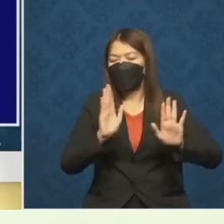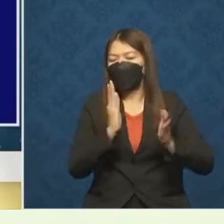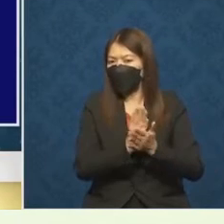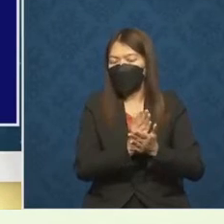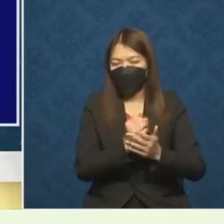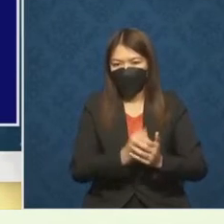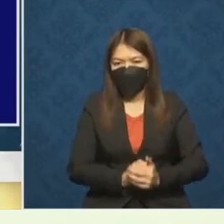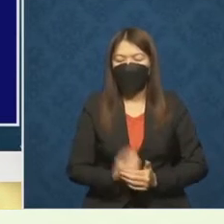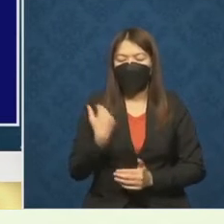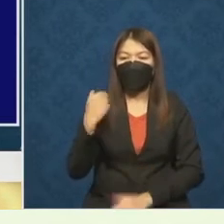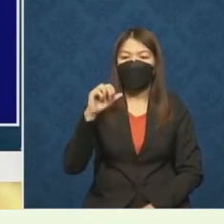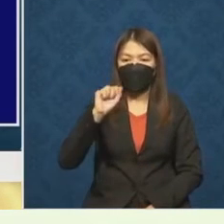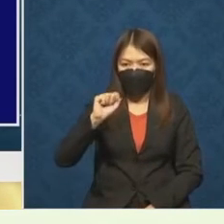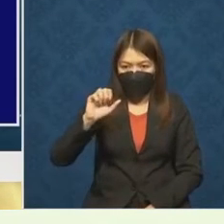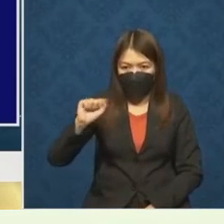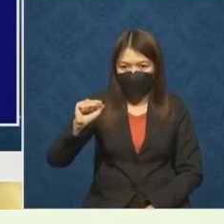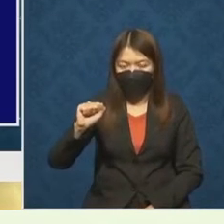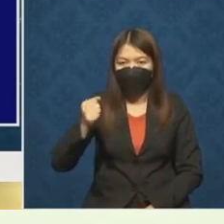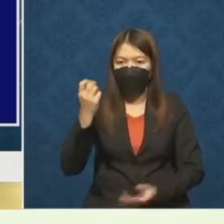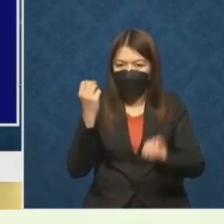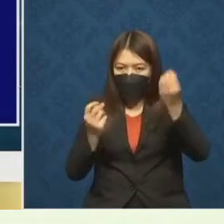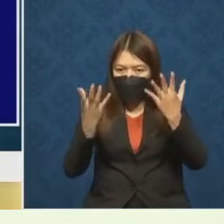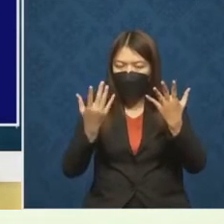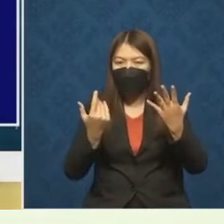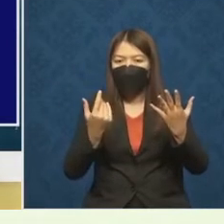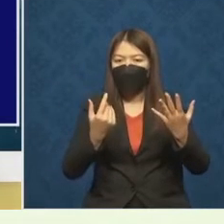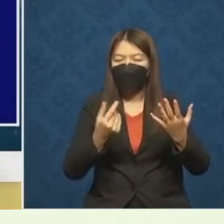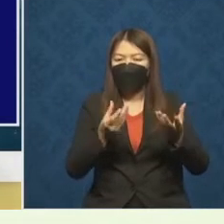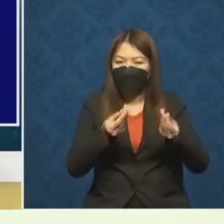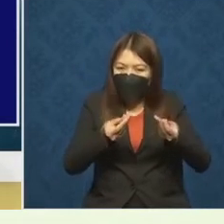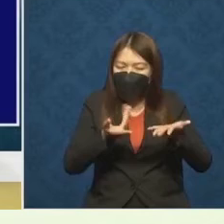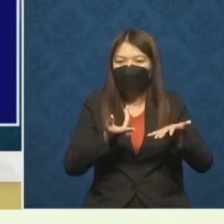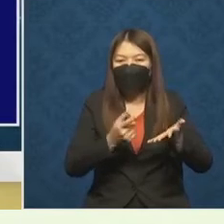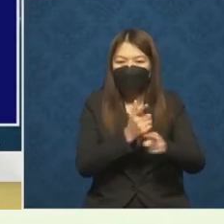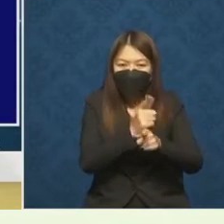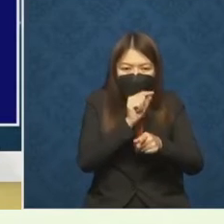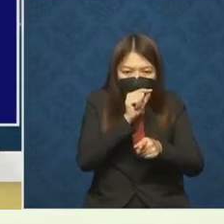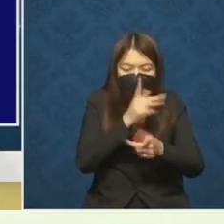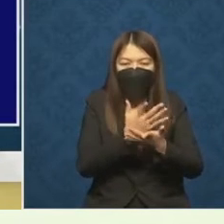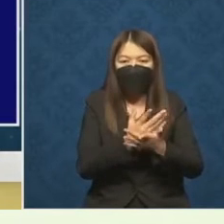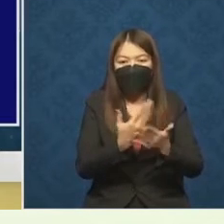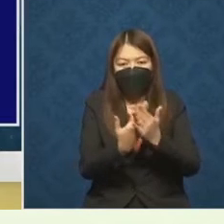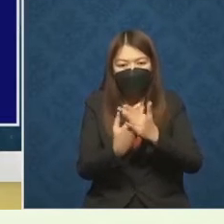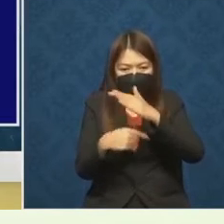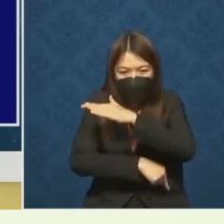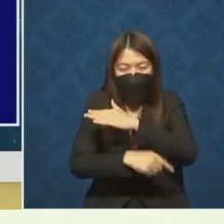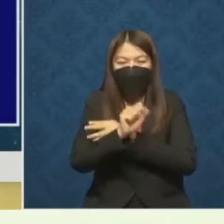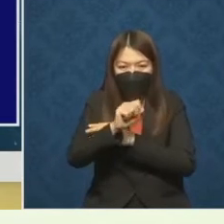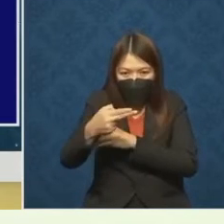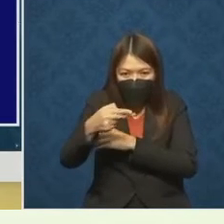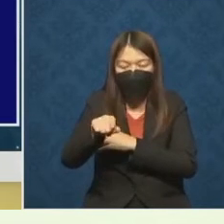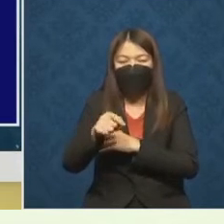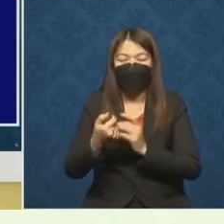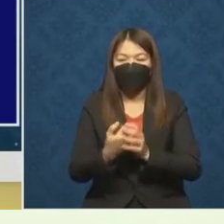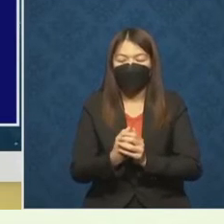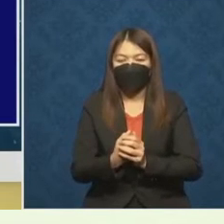ก็ยังมีส.ส.ที่บุกรุกป่าไปเลี้ยงไก่นะครับมีส.ส.ที่โกงเงินสหกรณ์นะครับก่อน